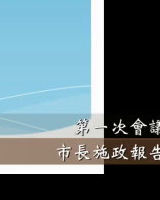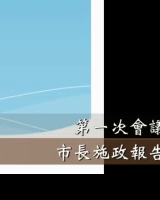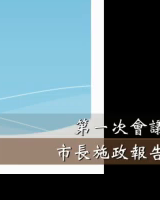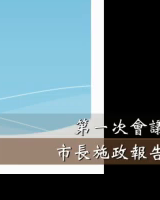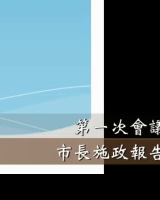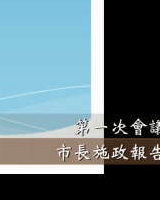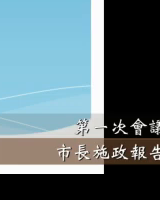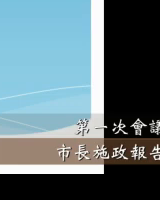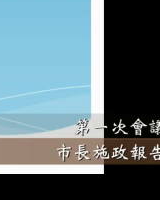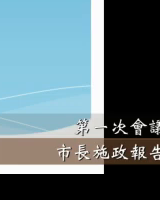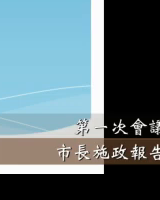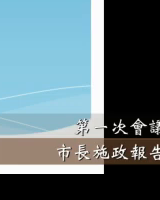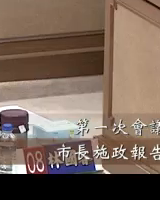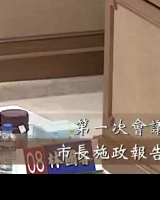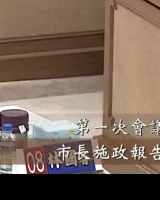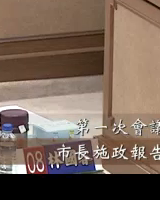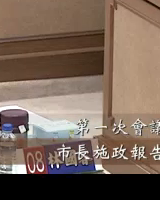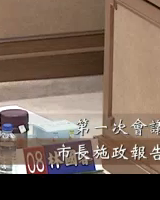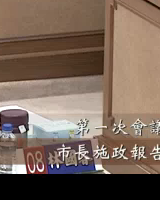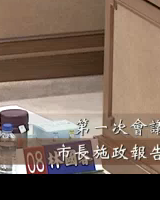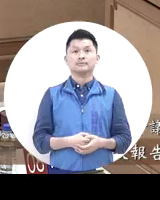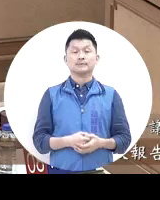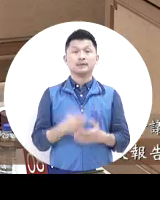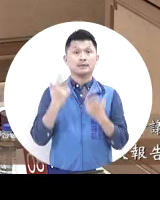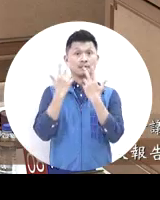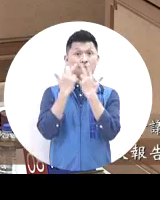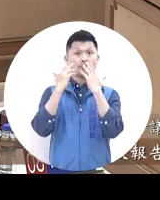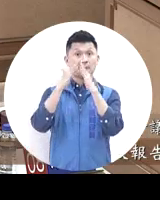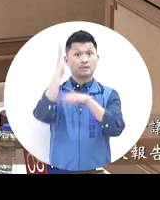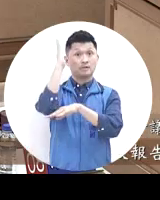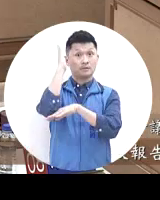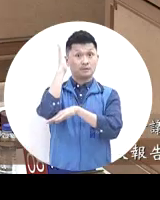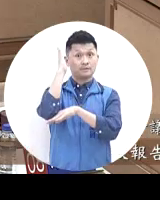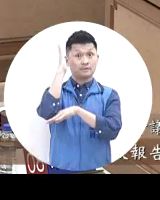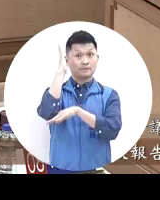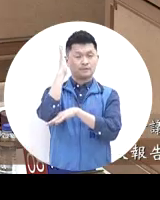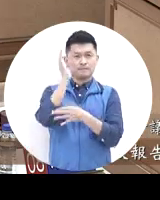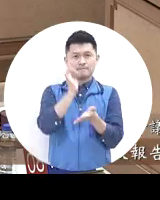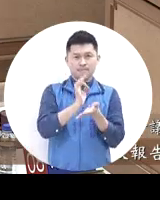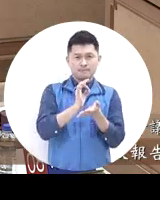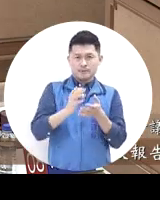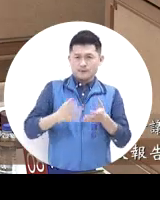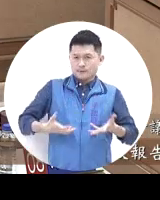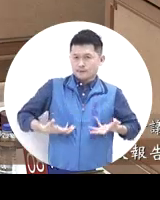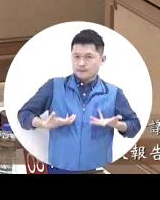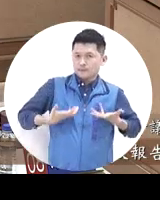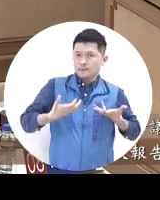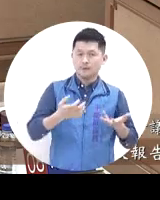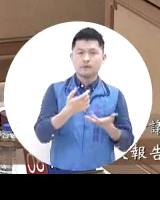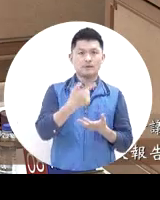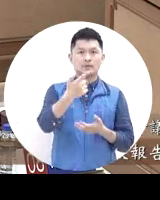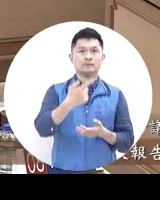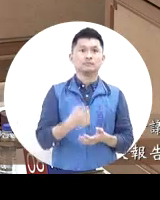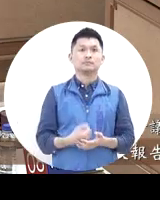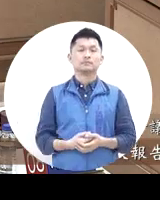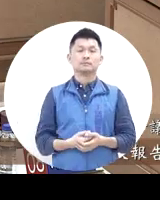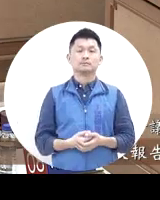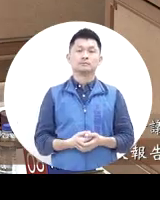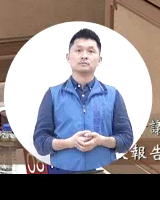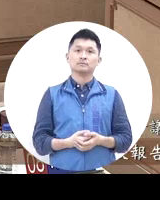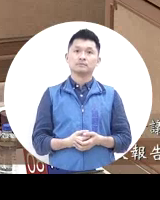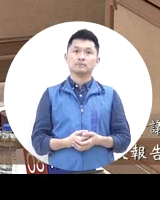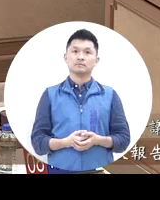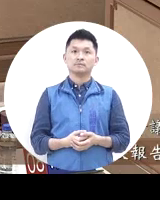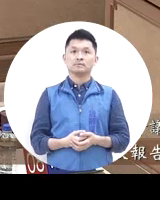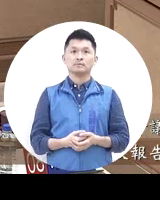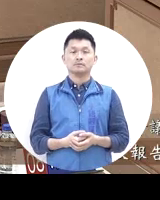候，哈，新北市政府。花了很多的精神，啊，当时总共也有这